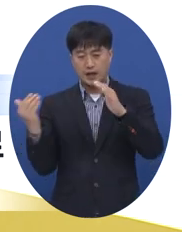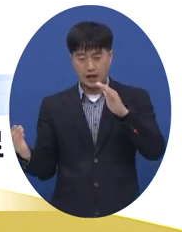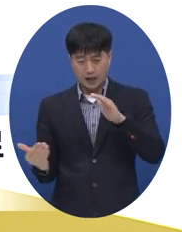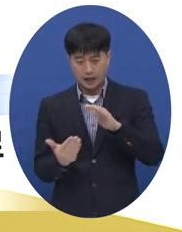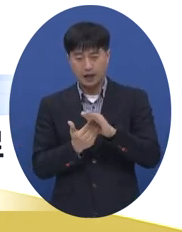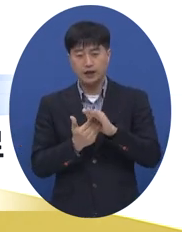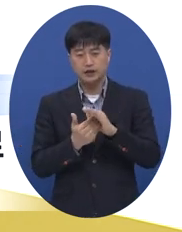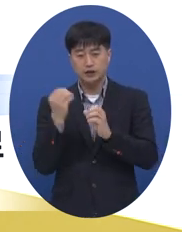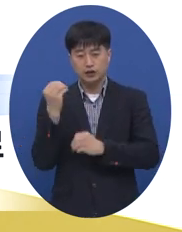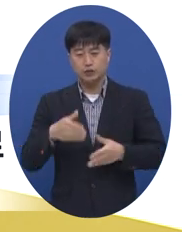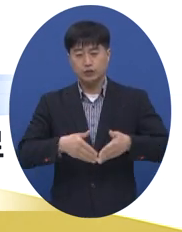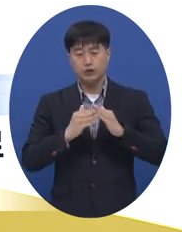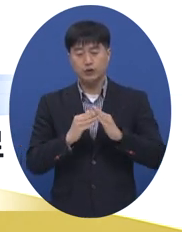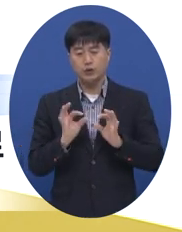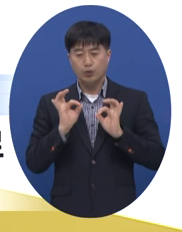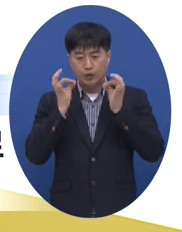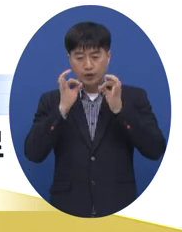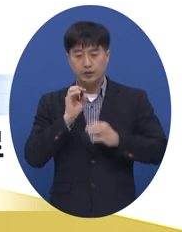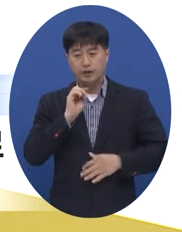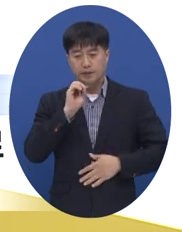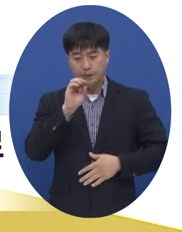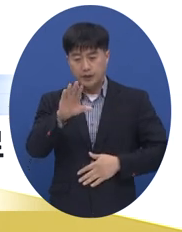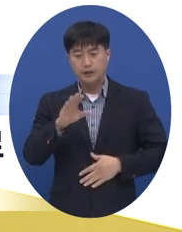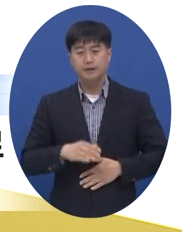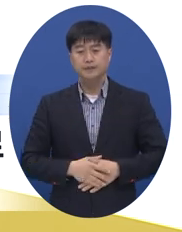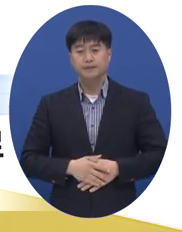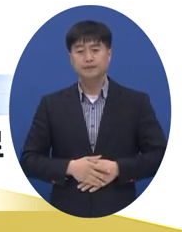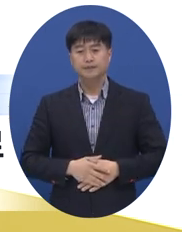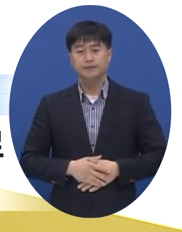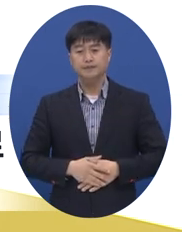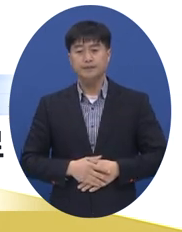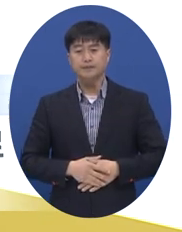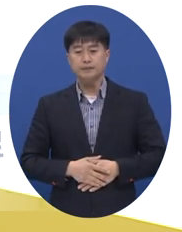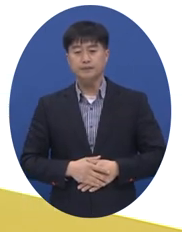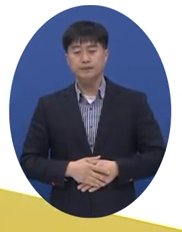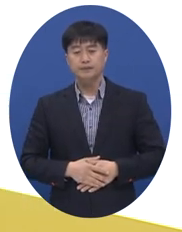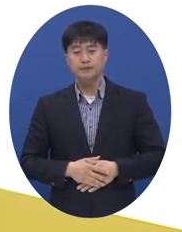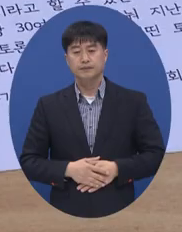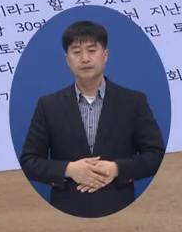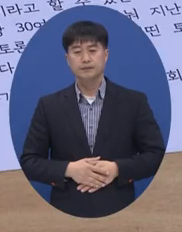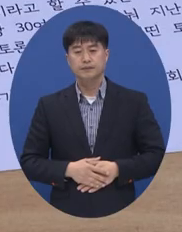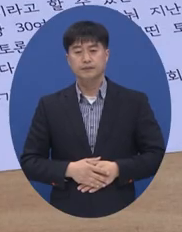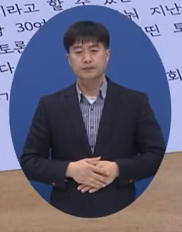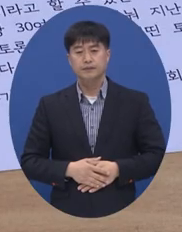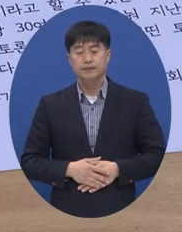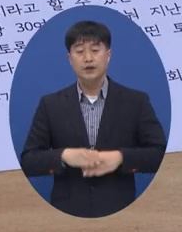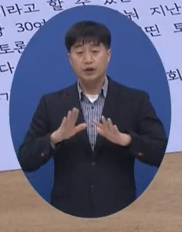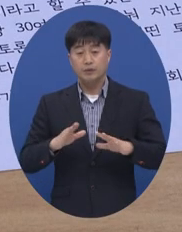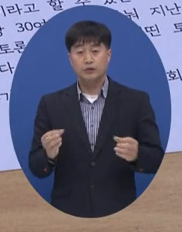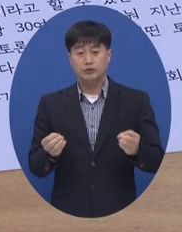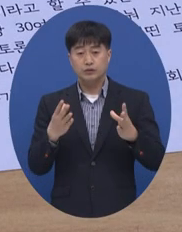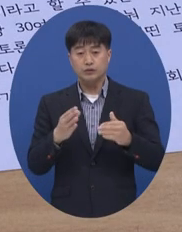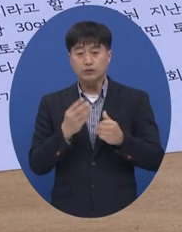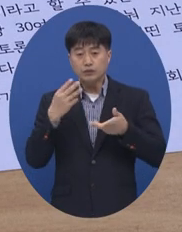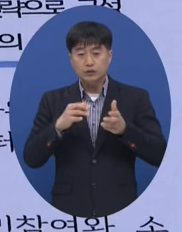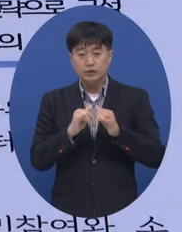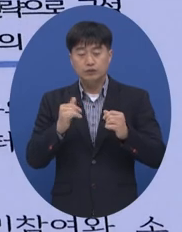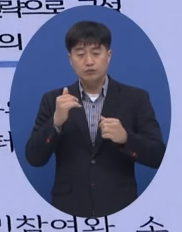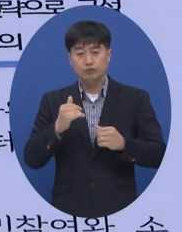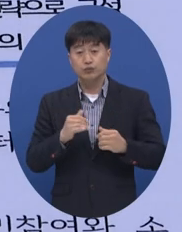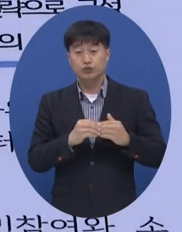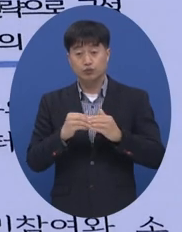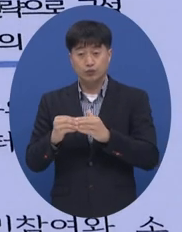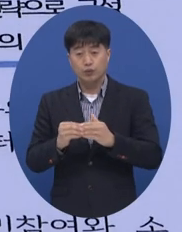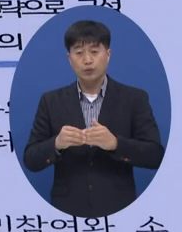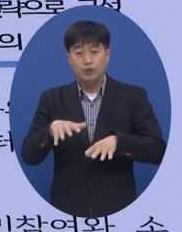지속성장, 발전할 수 있도록 초석을 다지는 데 총력을 기울이겠습니다. 이번 축제는 경기도민 주도